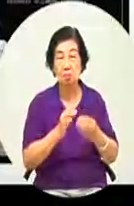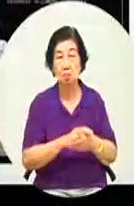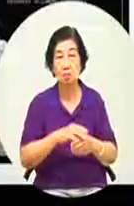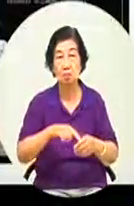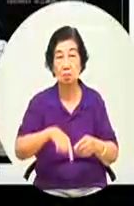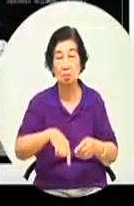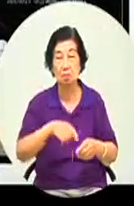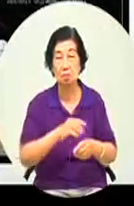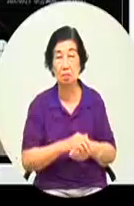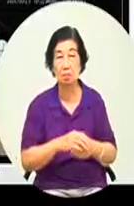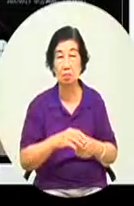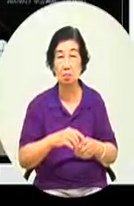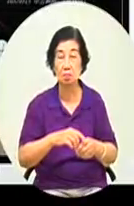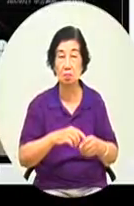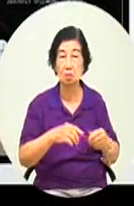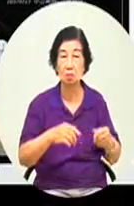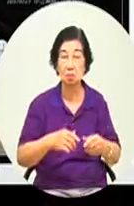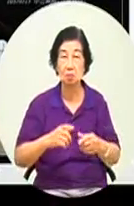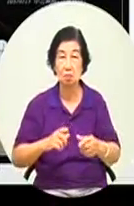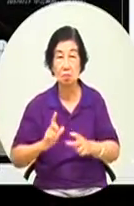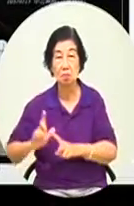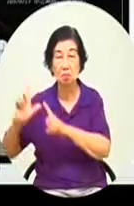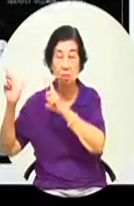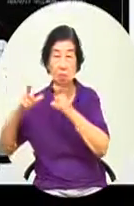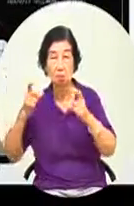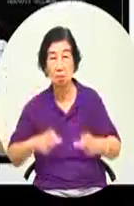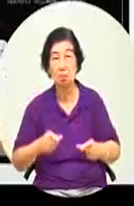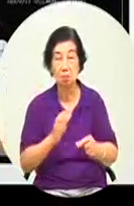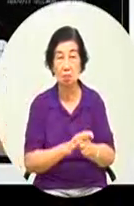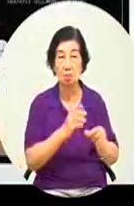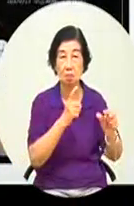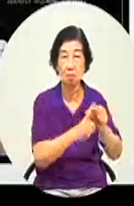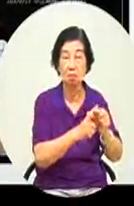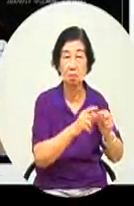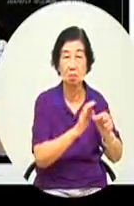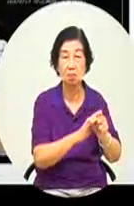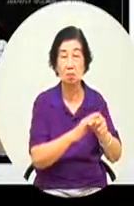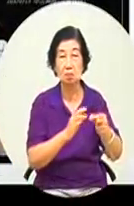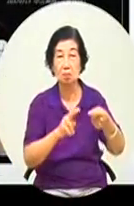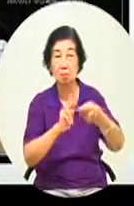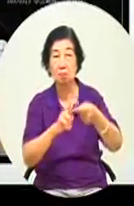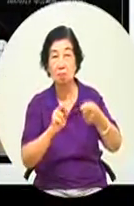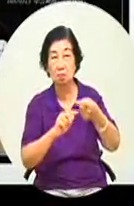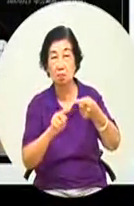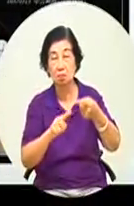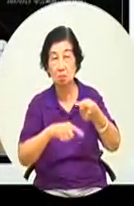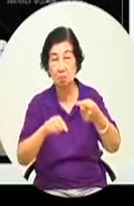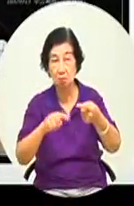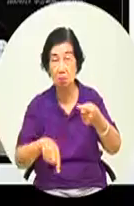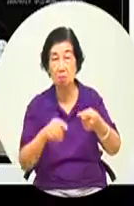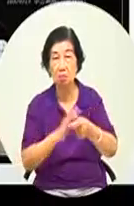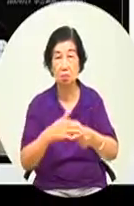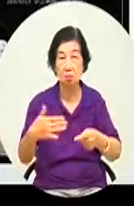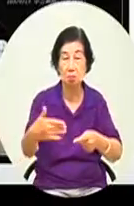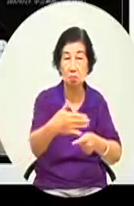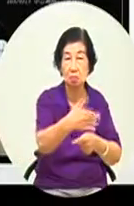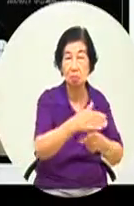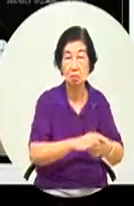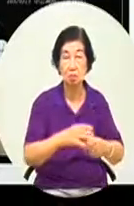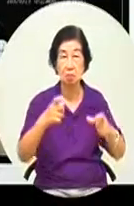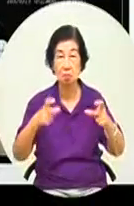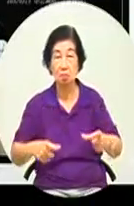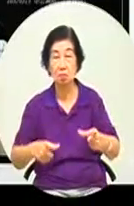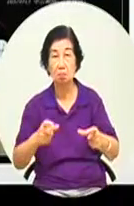啊，这哦，这就是人文中文渔港中文渔港进目前咱的这迄